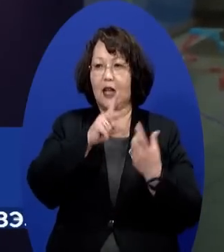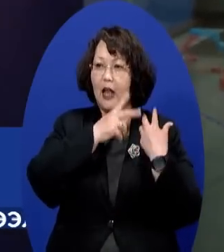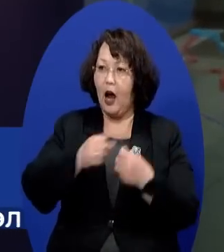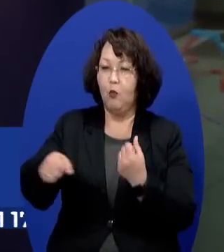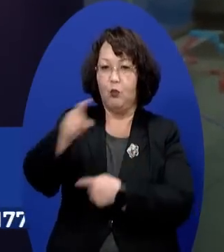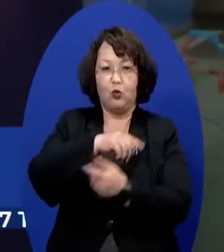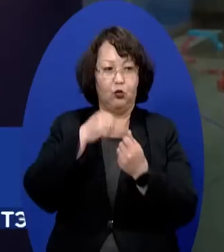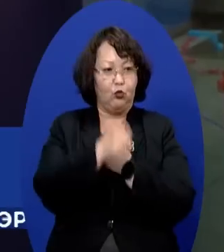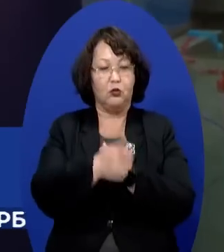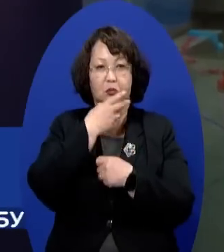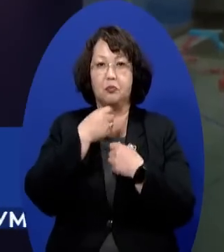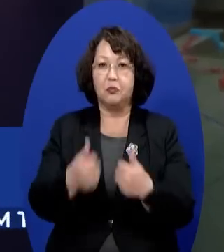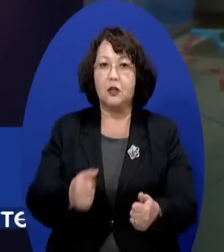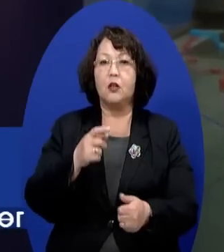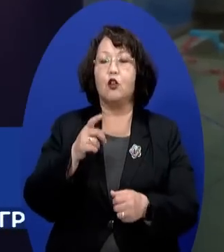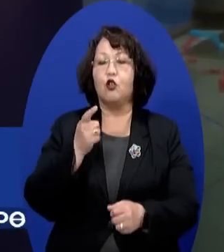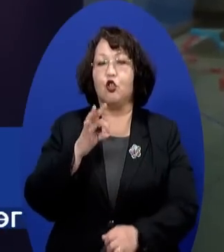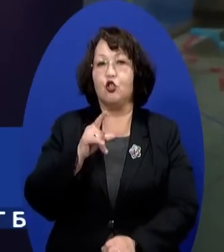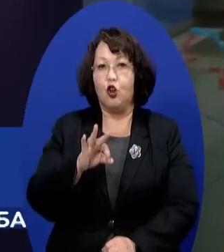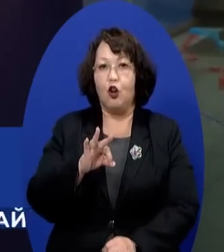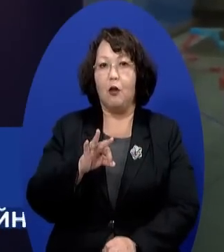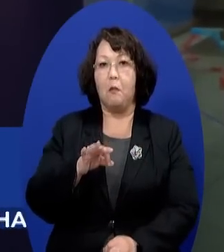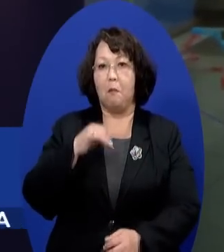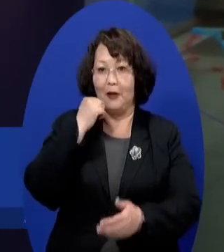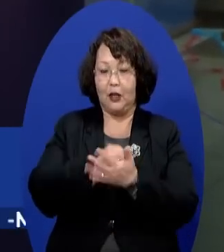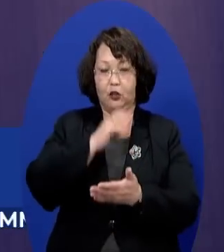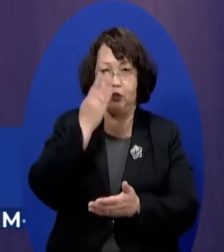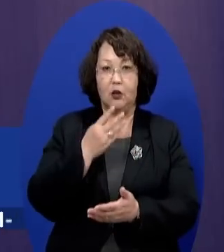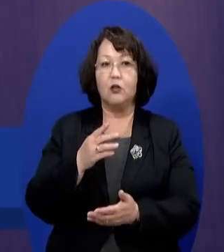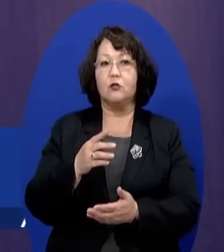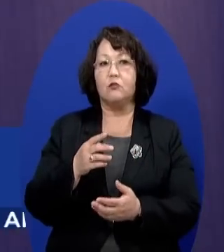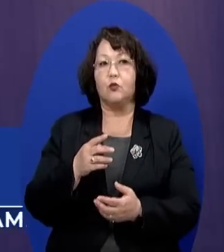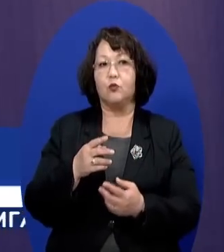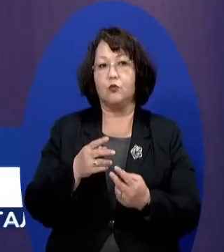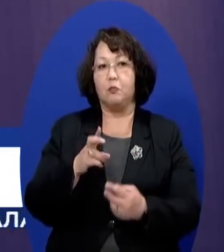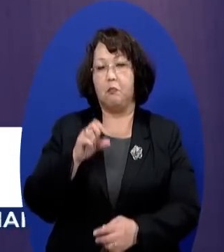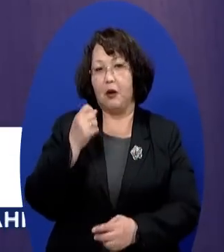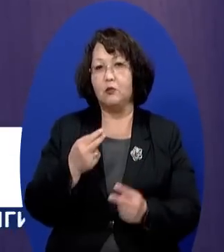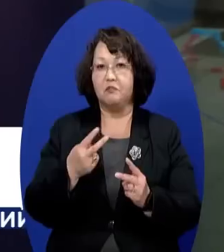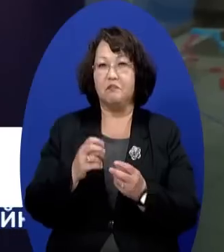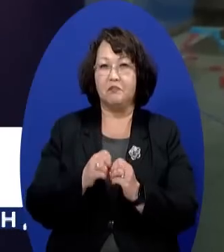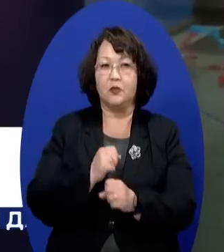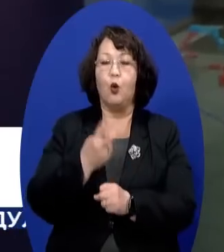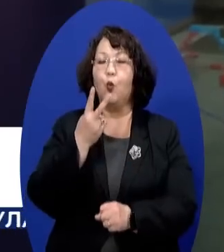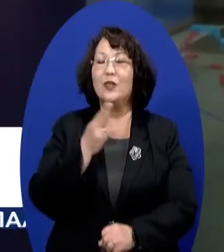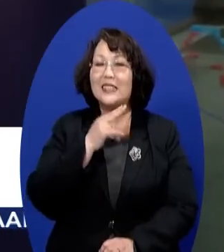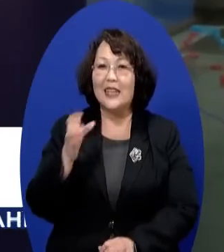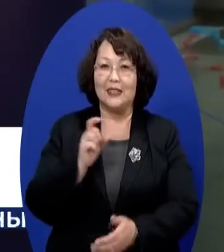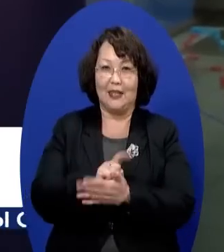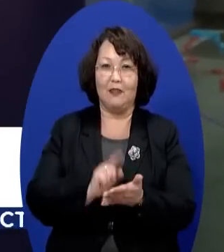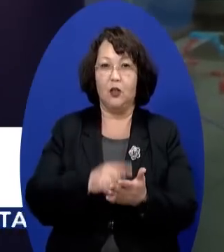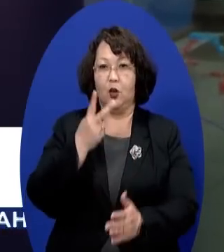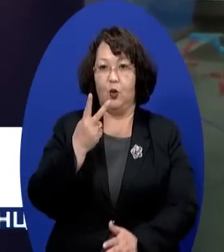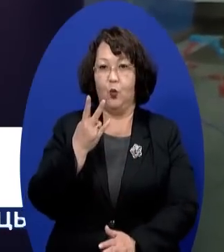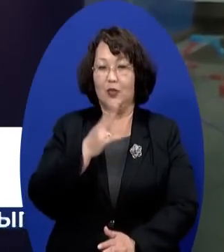хөрөнгө оруулагчдын хувьд бол багцад бол энэ хөрөнгөөр баталгаажсан үнцаас бол зайлшгүй байх хэрэгтэй гэж хаарч байгаа. Simple одоо энэ хөрөнгөөр баталгаажсан үнцаасны хувьд бол итгэх итгэл маш өндөр